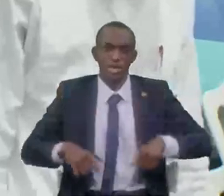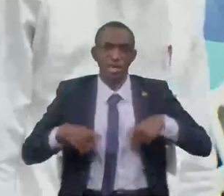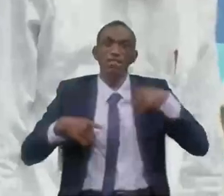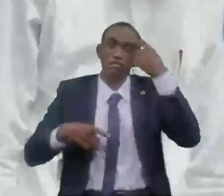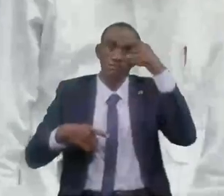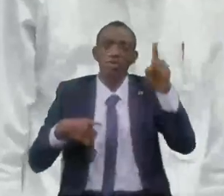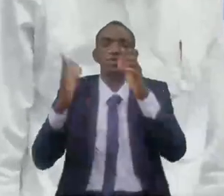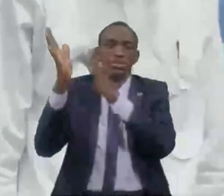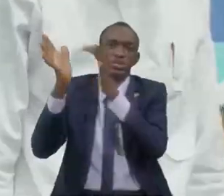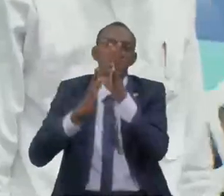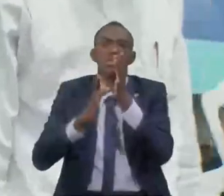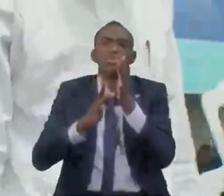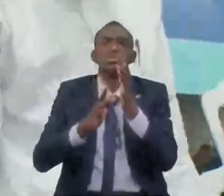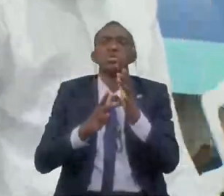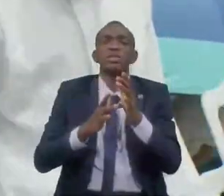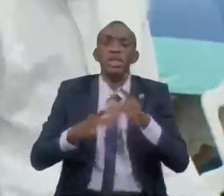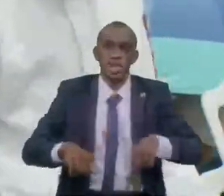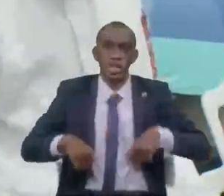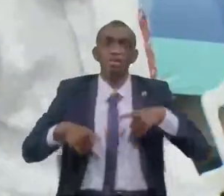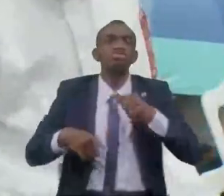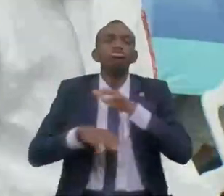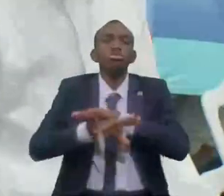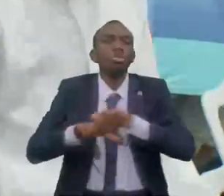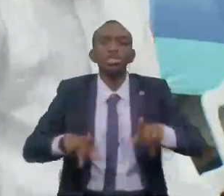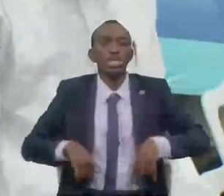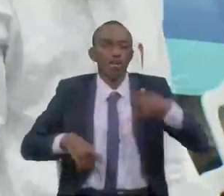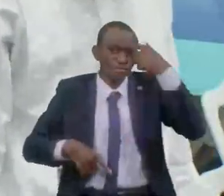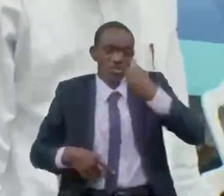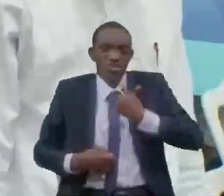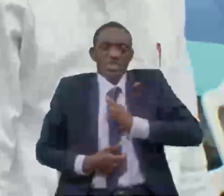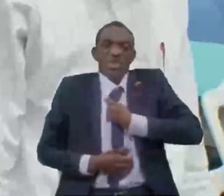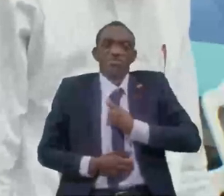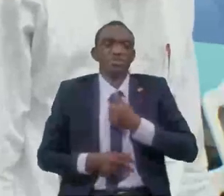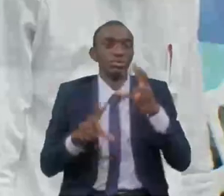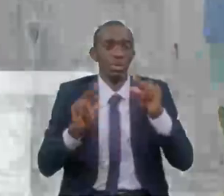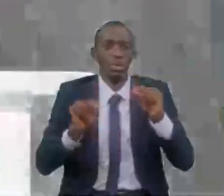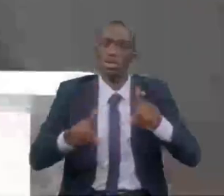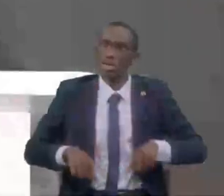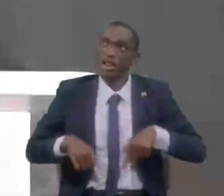Vis pour lui, ne vis pas pour le moi, vis pour lui,